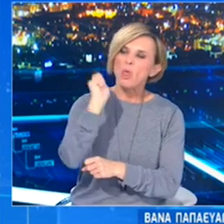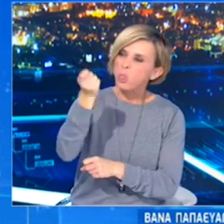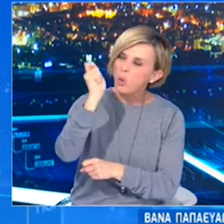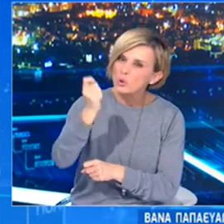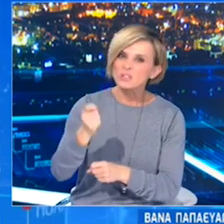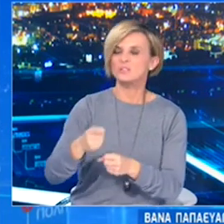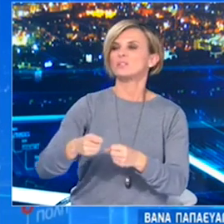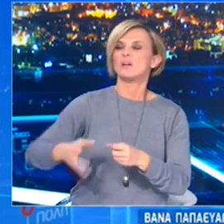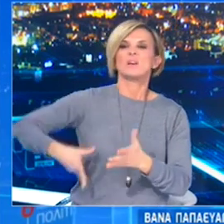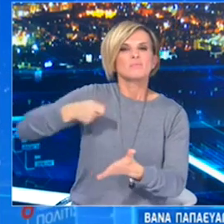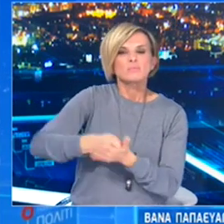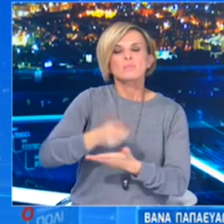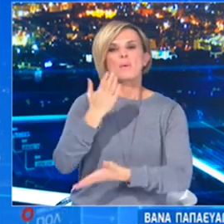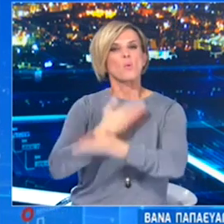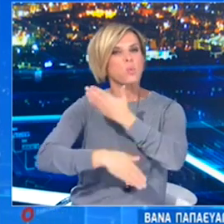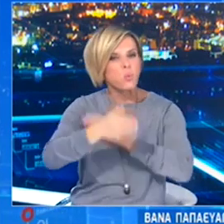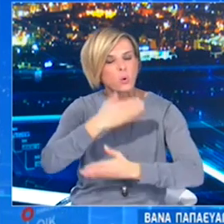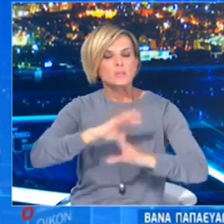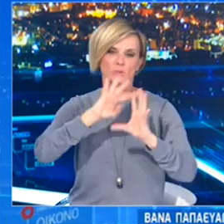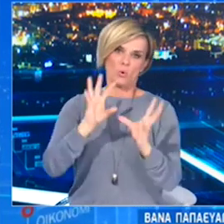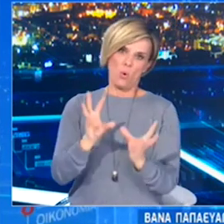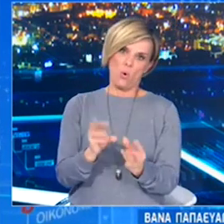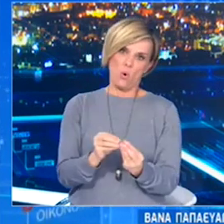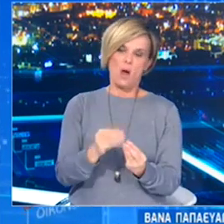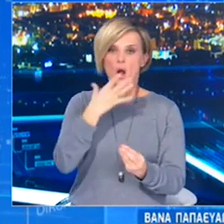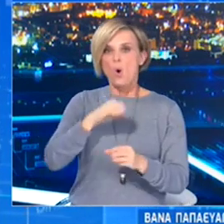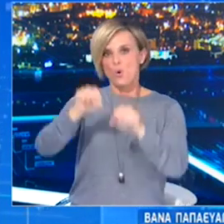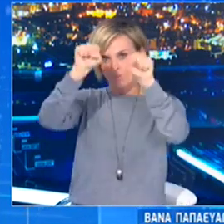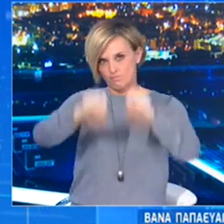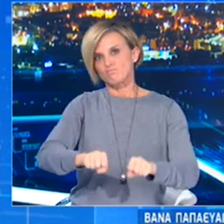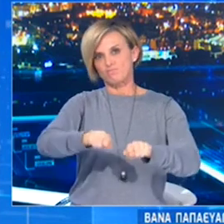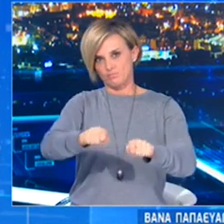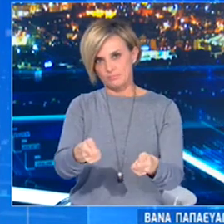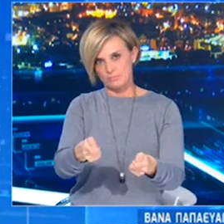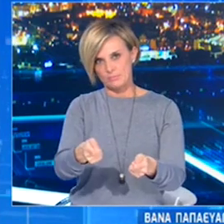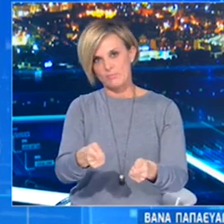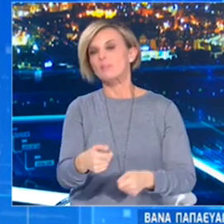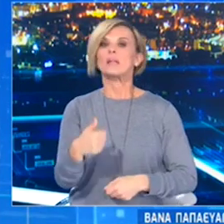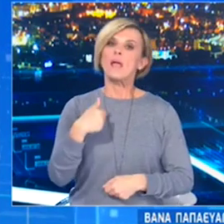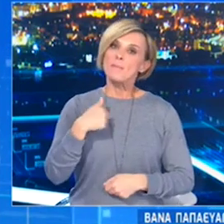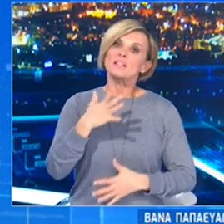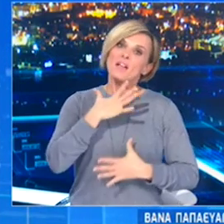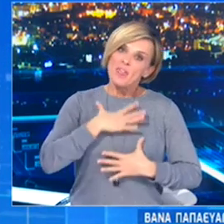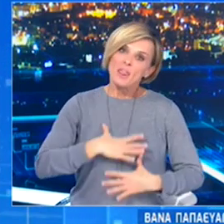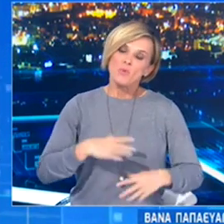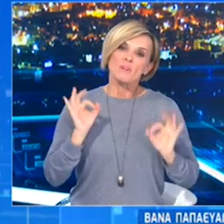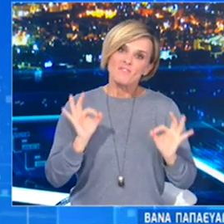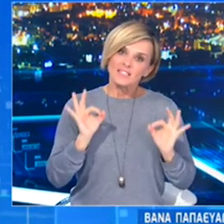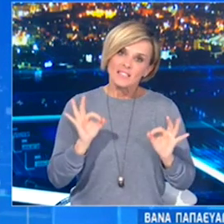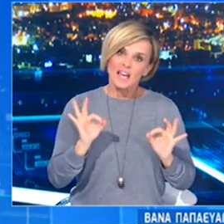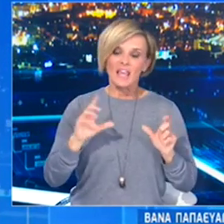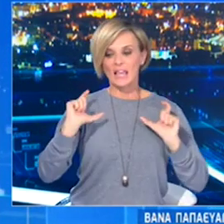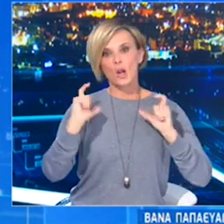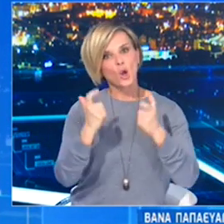συνέχεια πολλών μηνών κόπωσης, λόγω του lockdown. Θα θέλαμε να βρεθούμε με τους αγαπημένους μας γύρω από ένα τραπέζι,